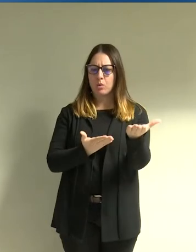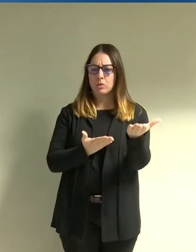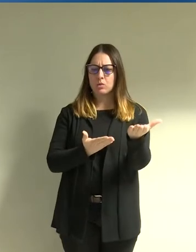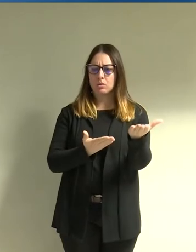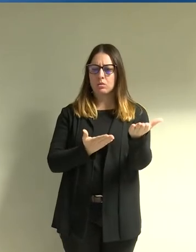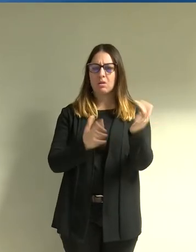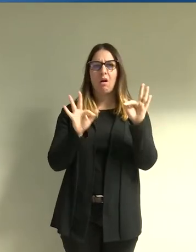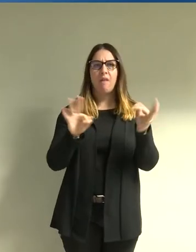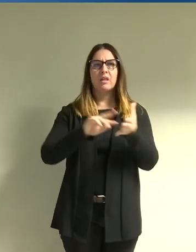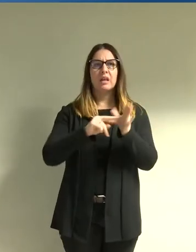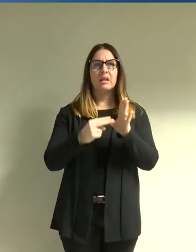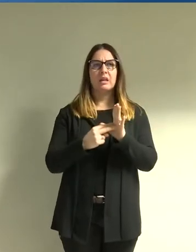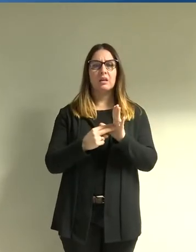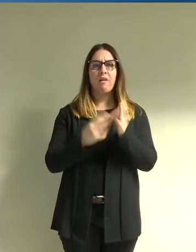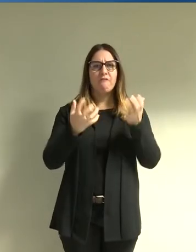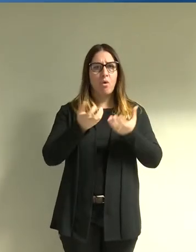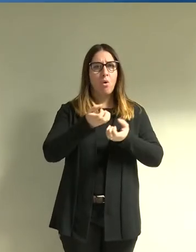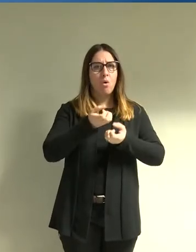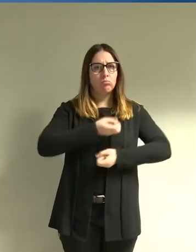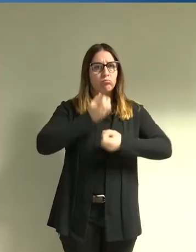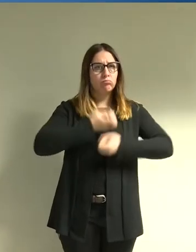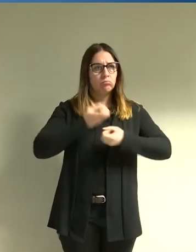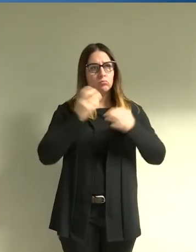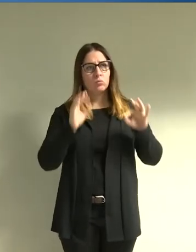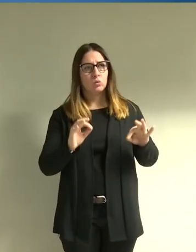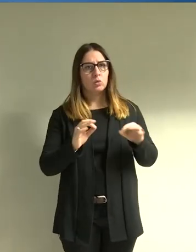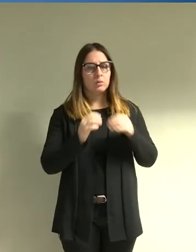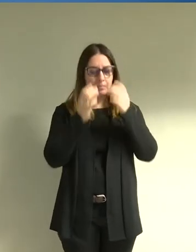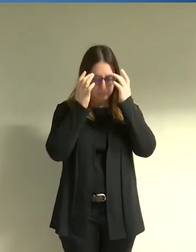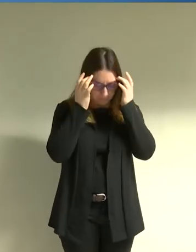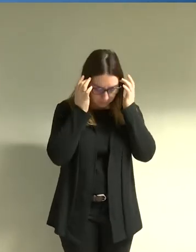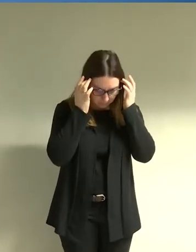techniques que vous souhaitiez faire un l'oral oui